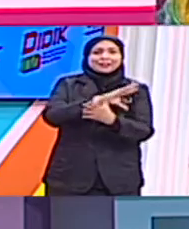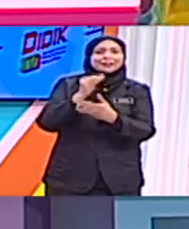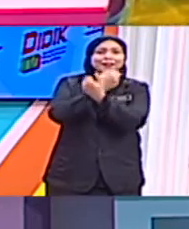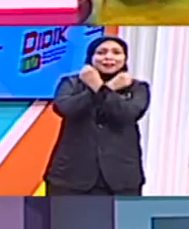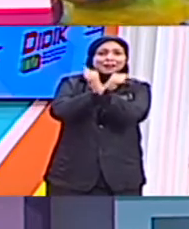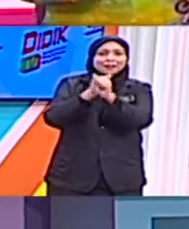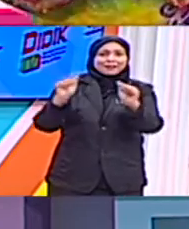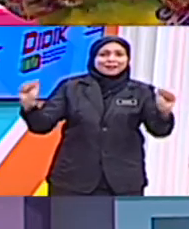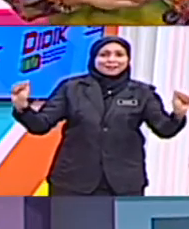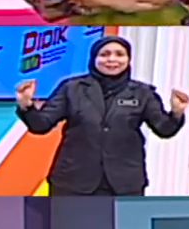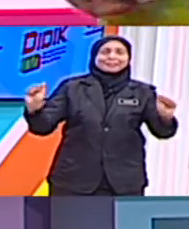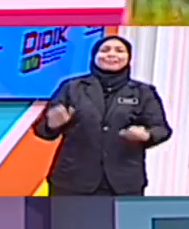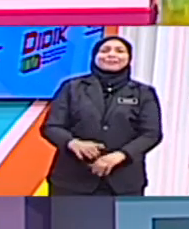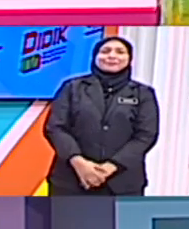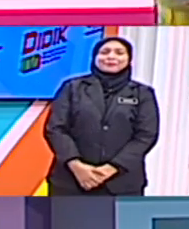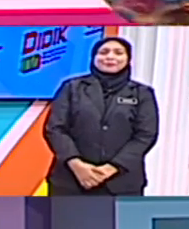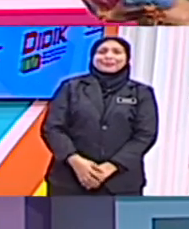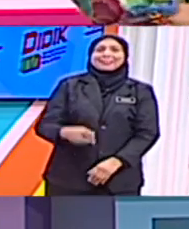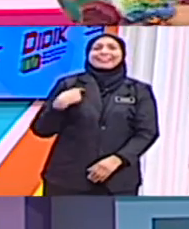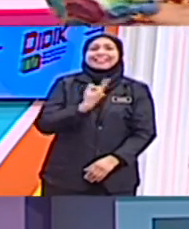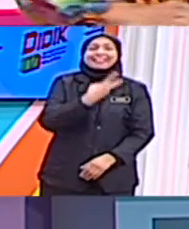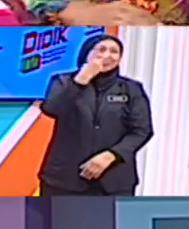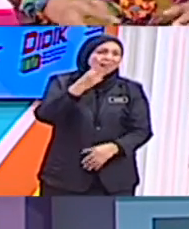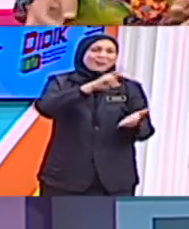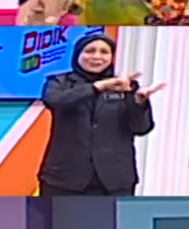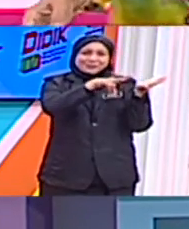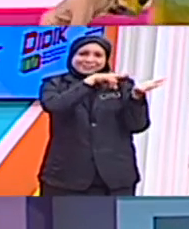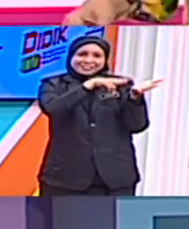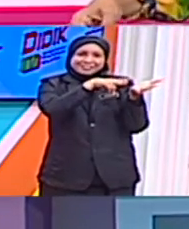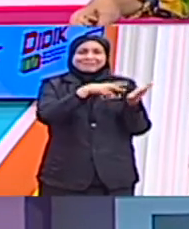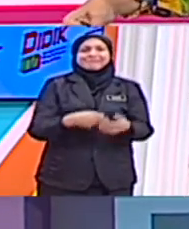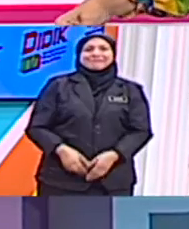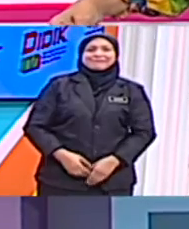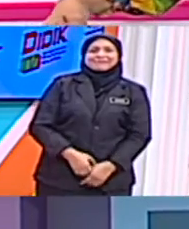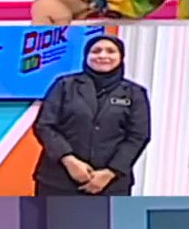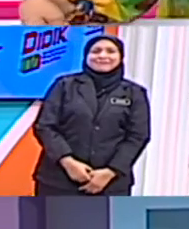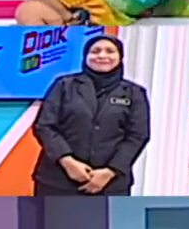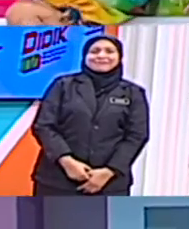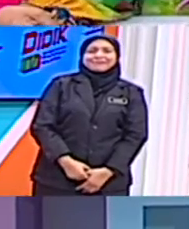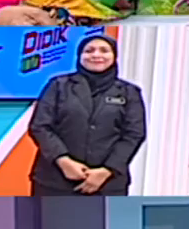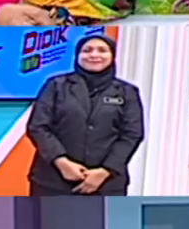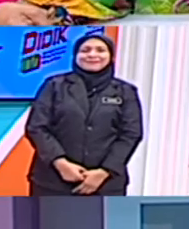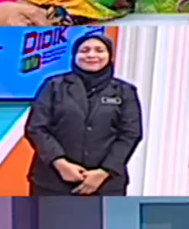aman. Mari kita tengok video. Okey, jom kita tengok video sekarang.